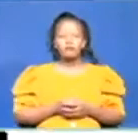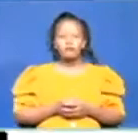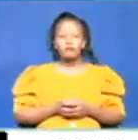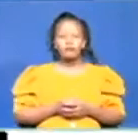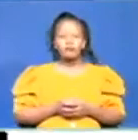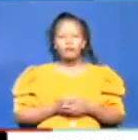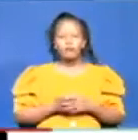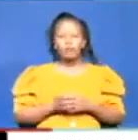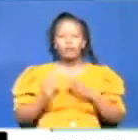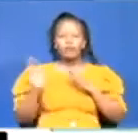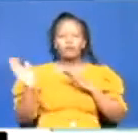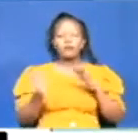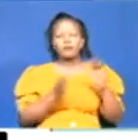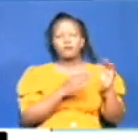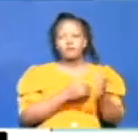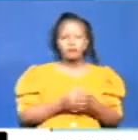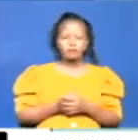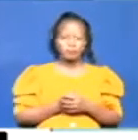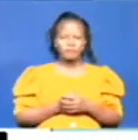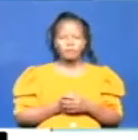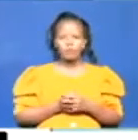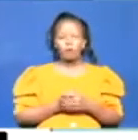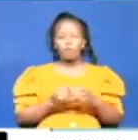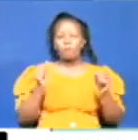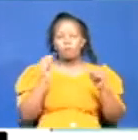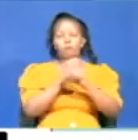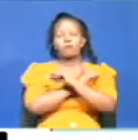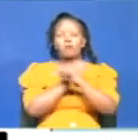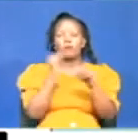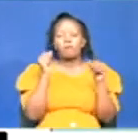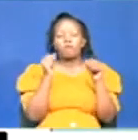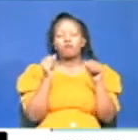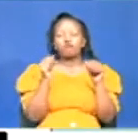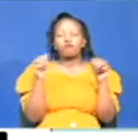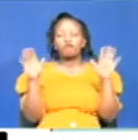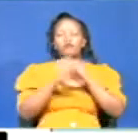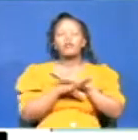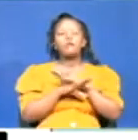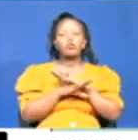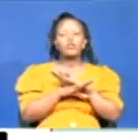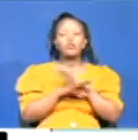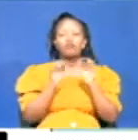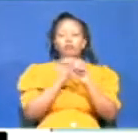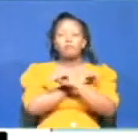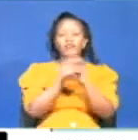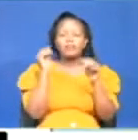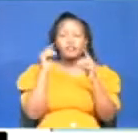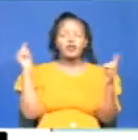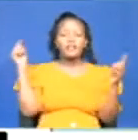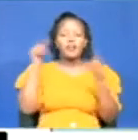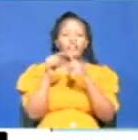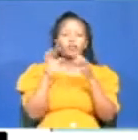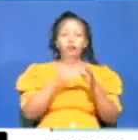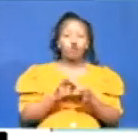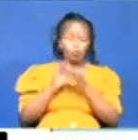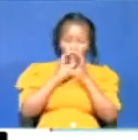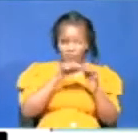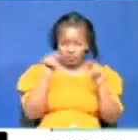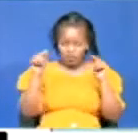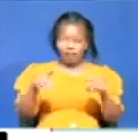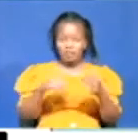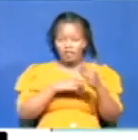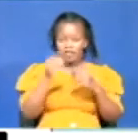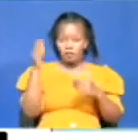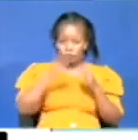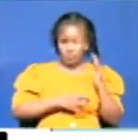Na muwaniaji mwenza wa urais wa tiketi ya Azimio Karua Jumamosi hii alitunukiwa tuzo la mama wa heshima katika